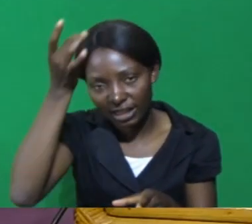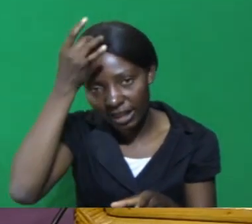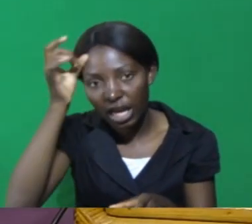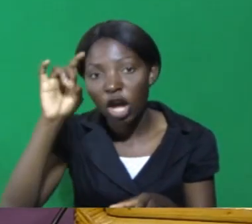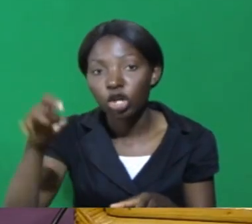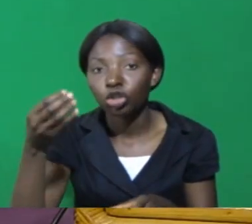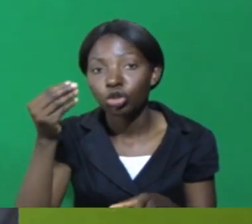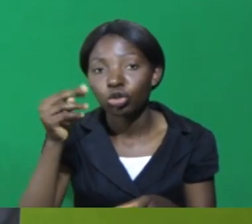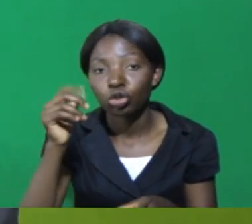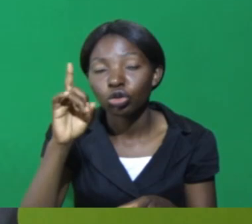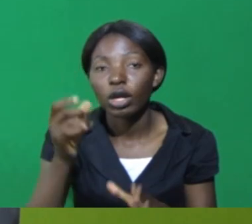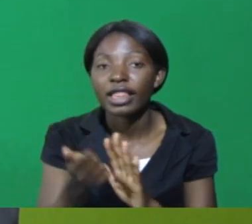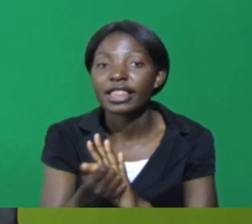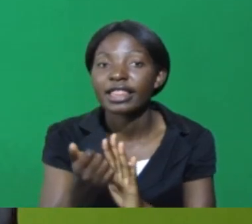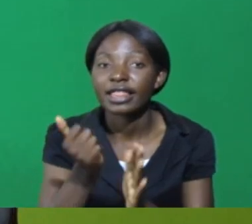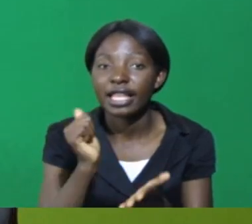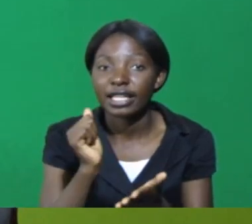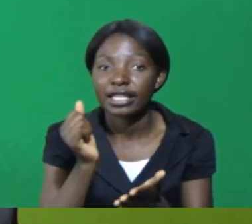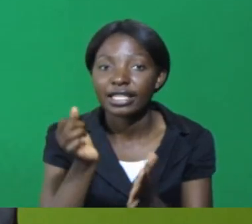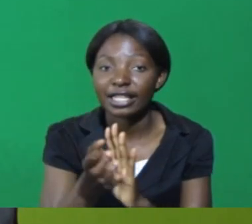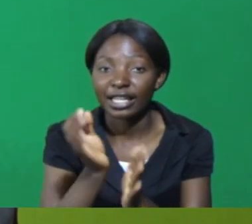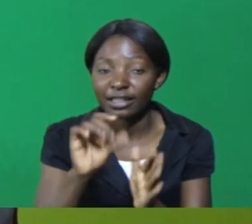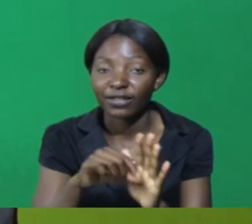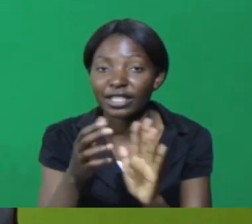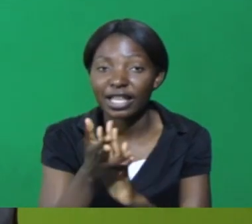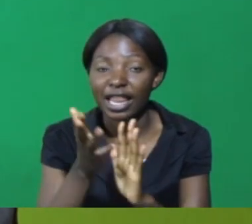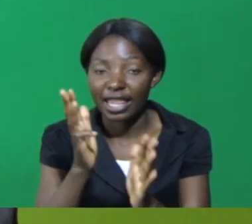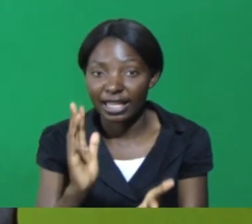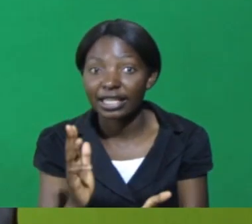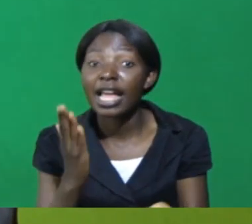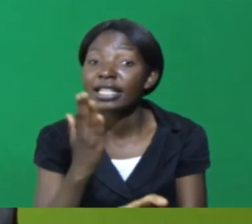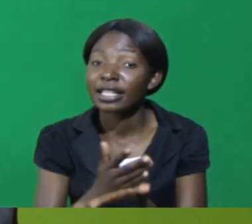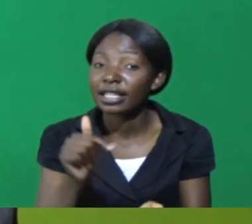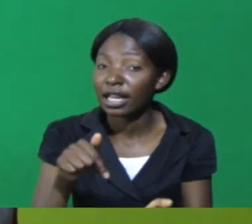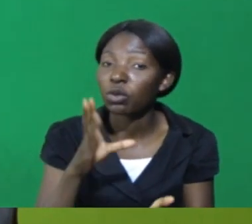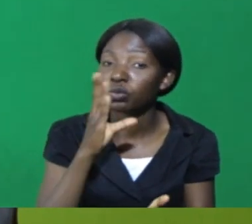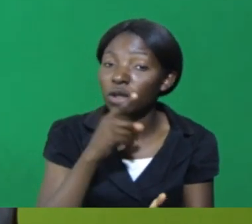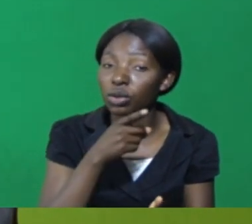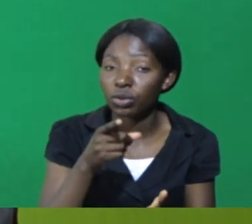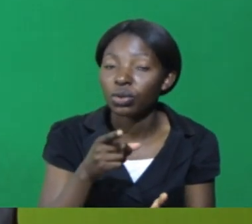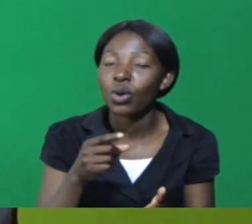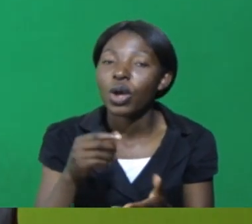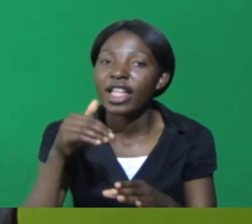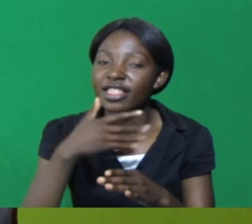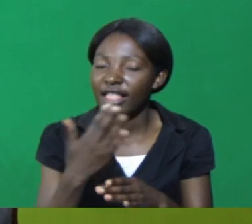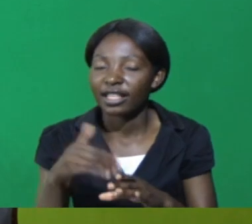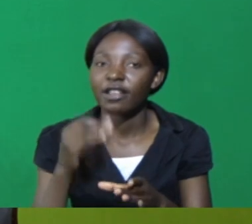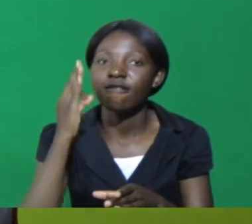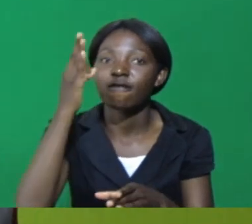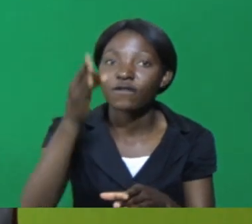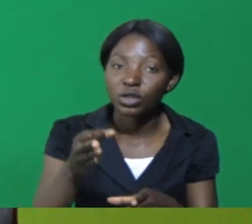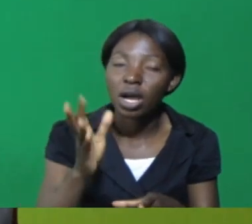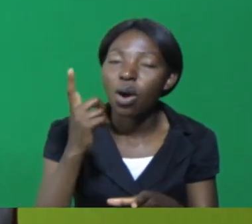verse 19. John 13 verse 19. Kubva zvino ndinokuudzai zvisati zvaitika kuti kana